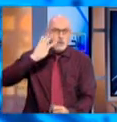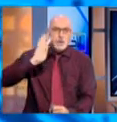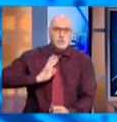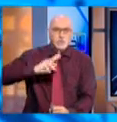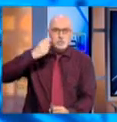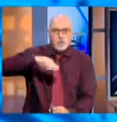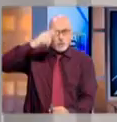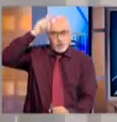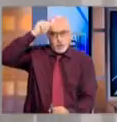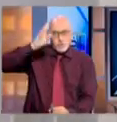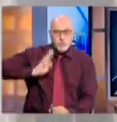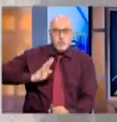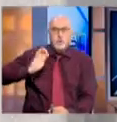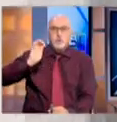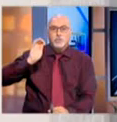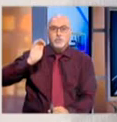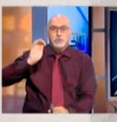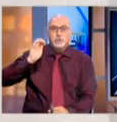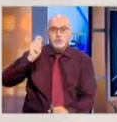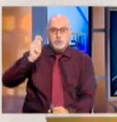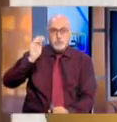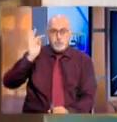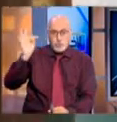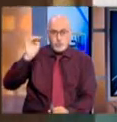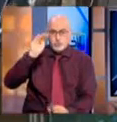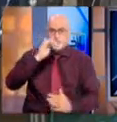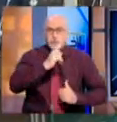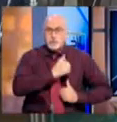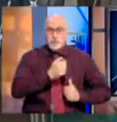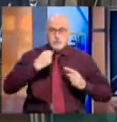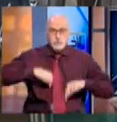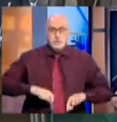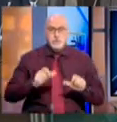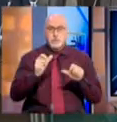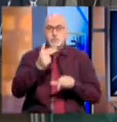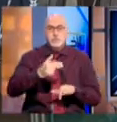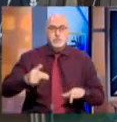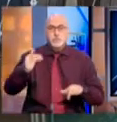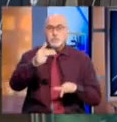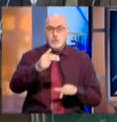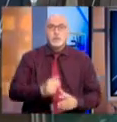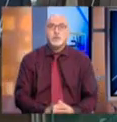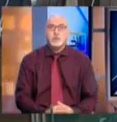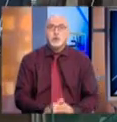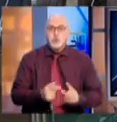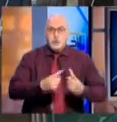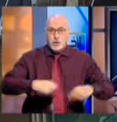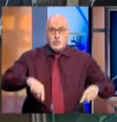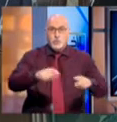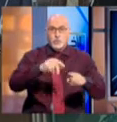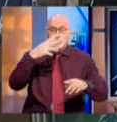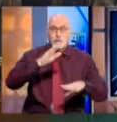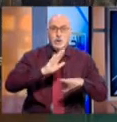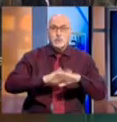عبد المجيد تبون رئيس الجمهورية القائد الأعلى للقوات المسلحة وزير الدفاع الوطني اجتماعا خاصا